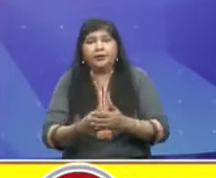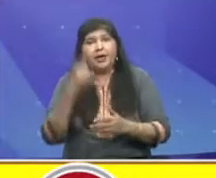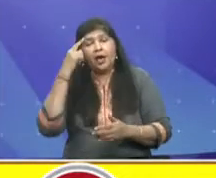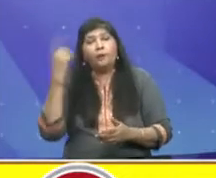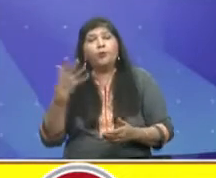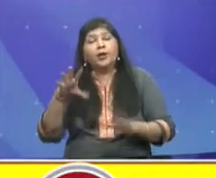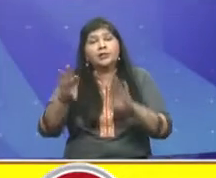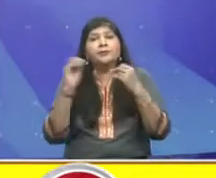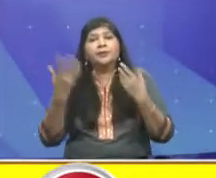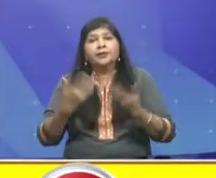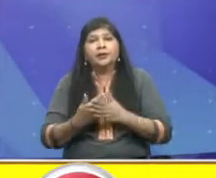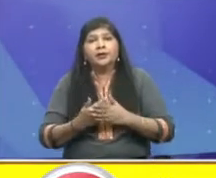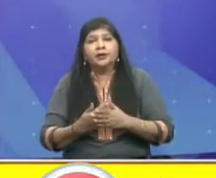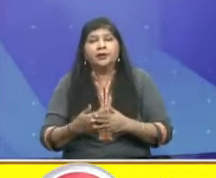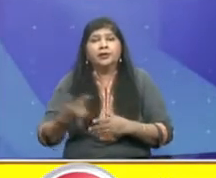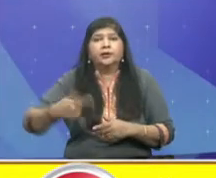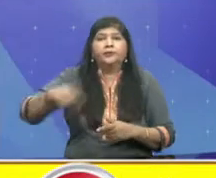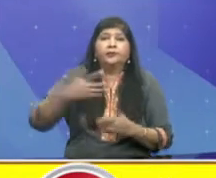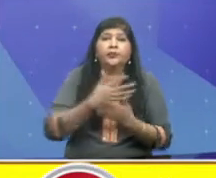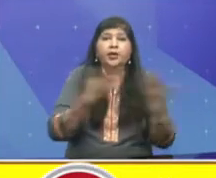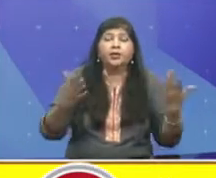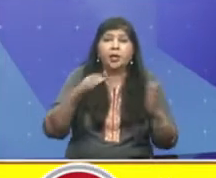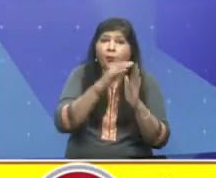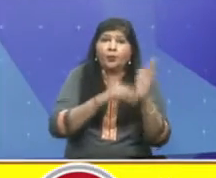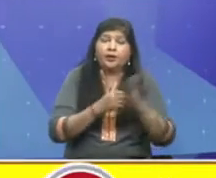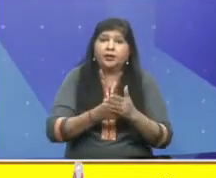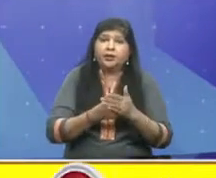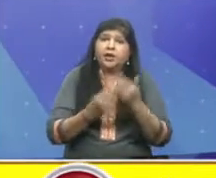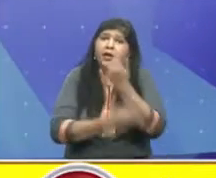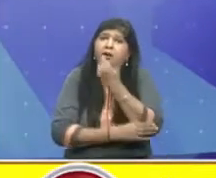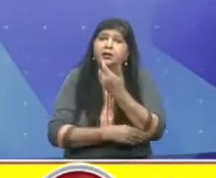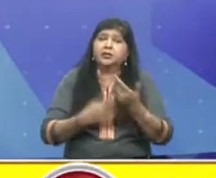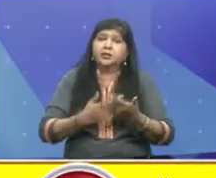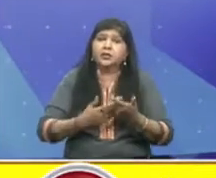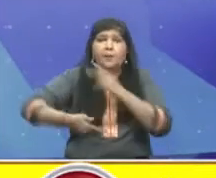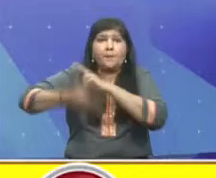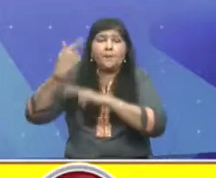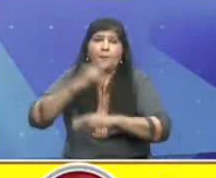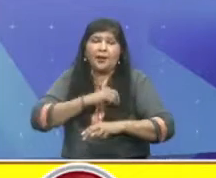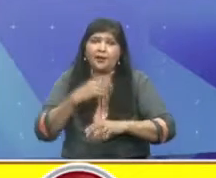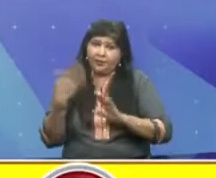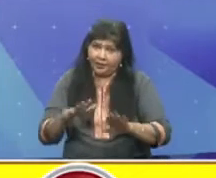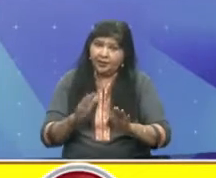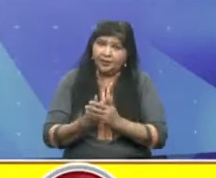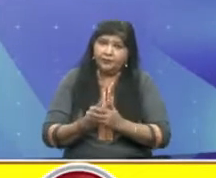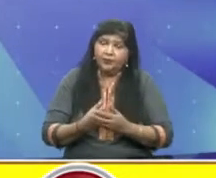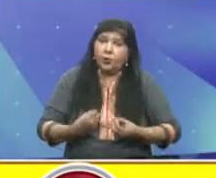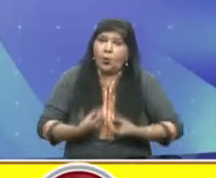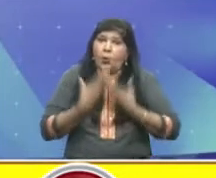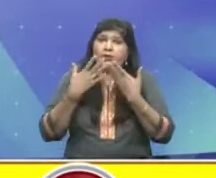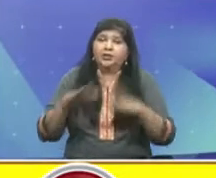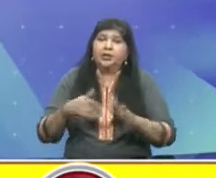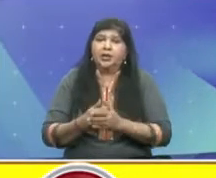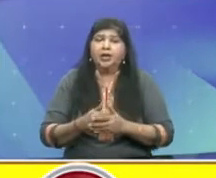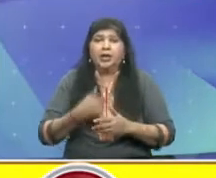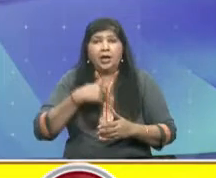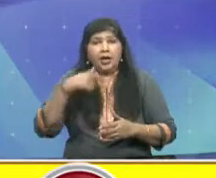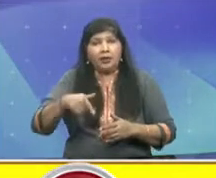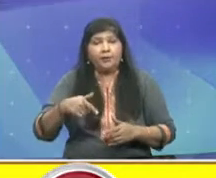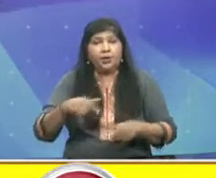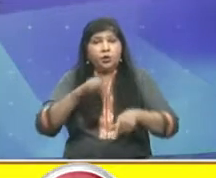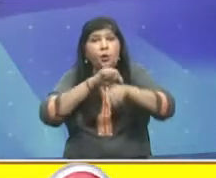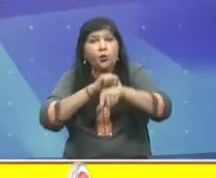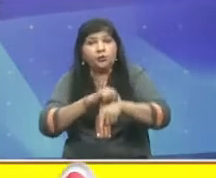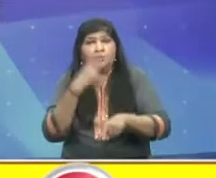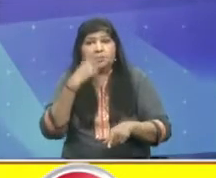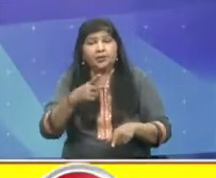पता कैसे चला? सर ये तो इतनी बड़ी योजना है, गरीब आदमी बहुत इससे बेनिफिट मिलता है। वो इतना खुश है सर। हमने तो हॉस्पिटल में